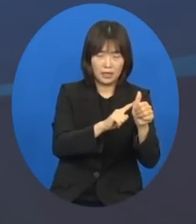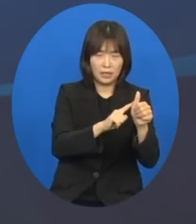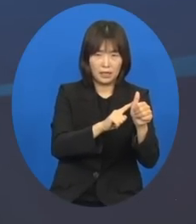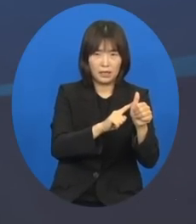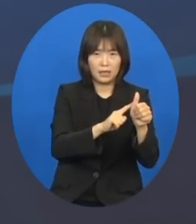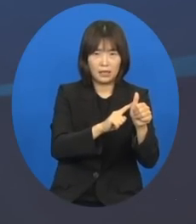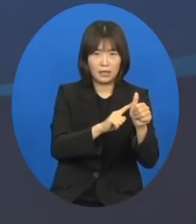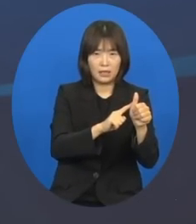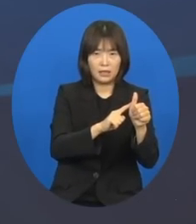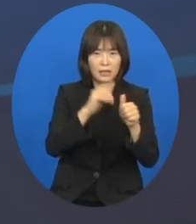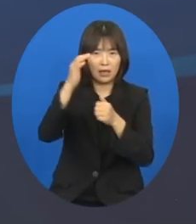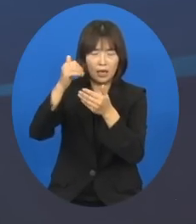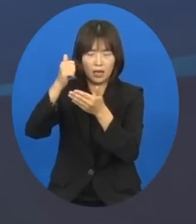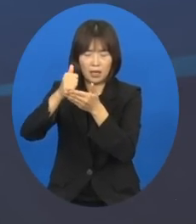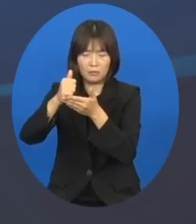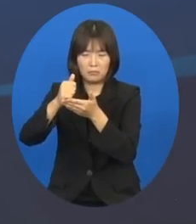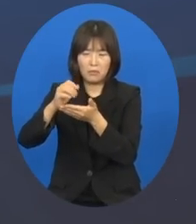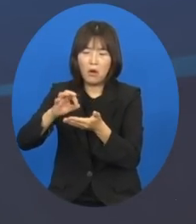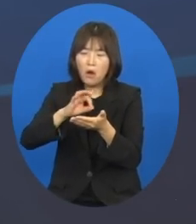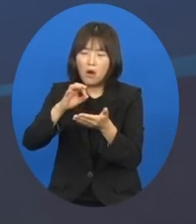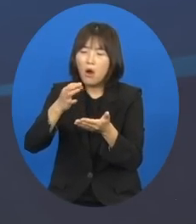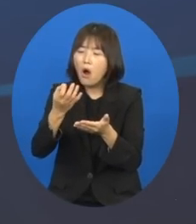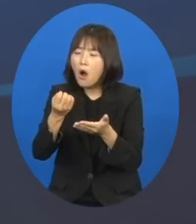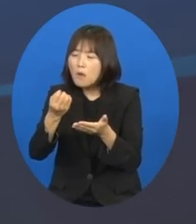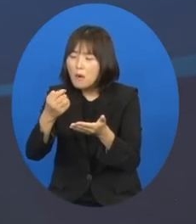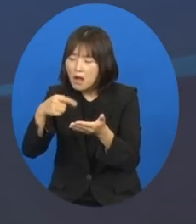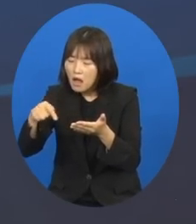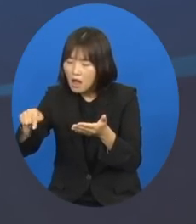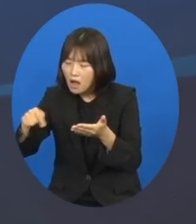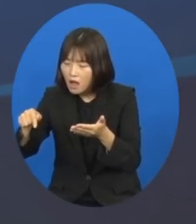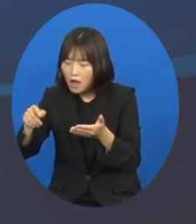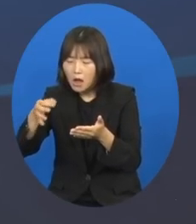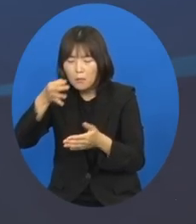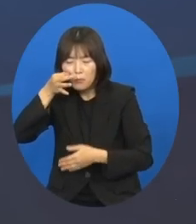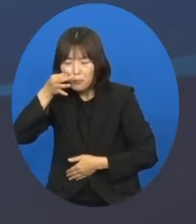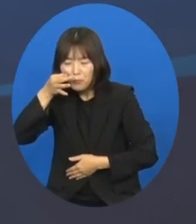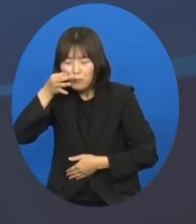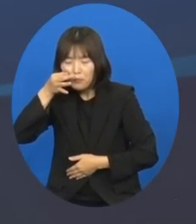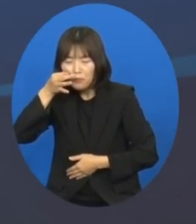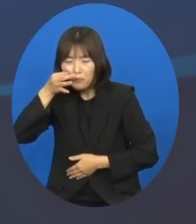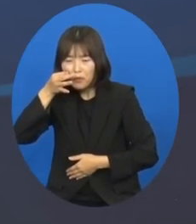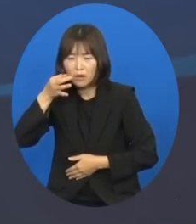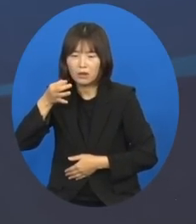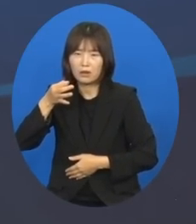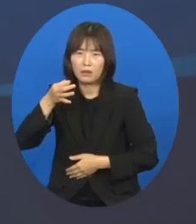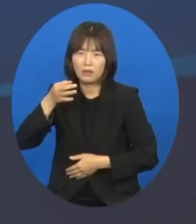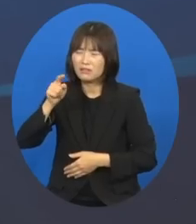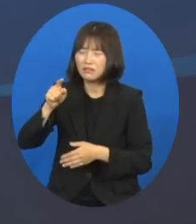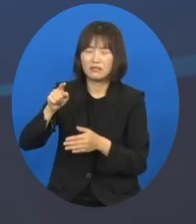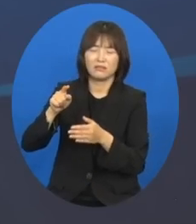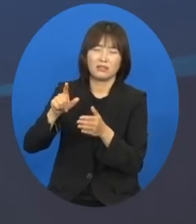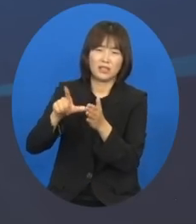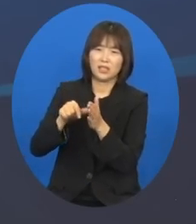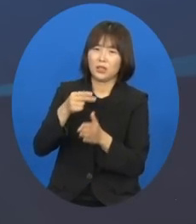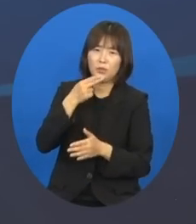쭉 열어서 헌금 내역 보자 봉산의 욕보자 그럴 시간이 없다니까요